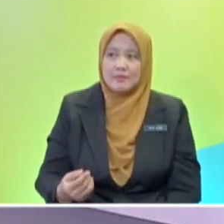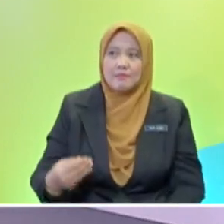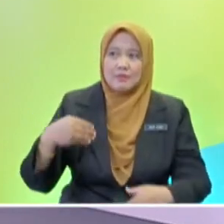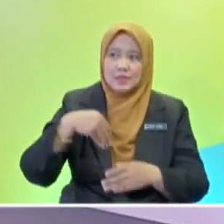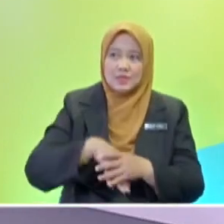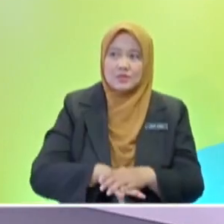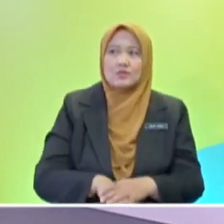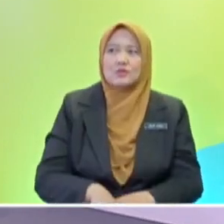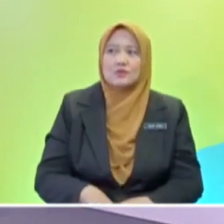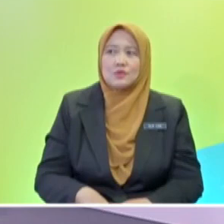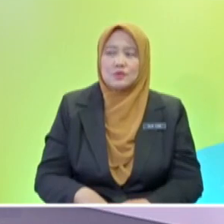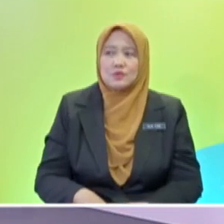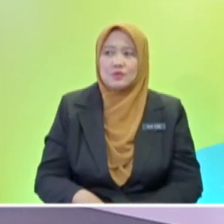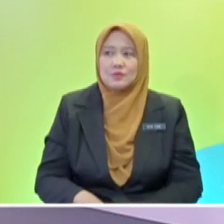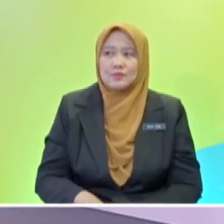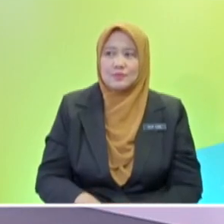dalam